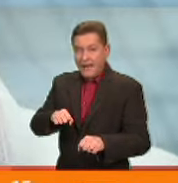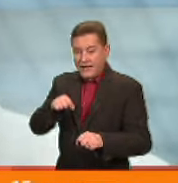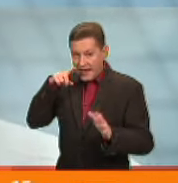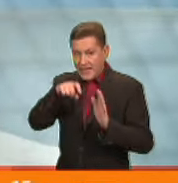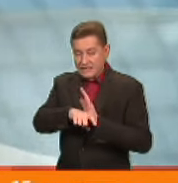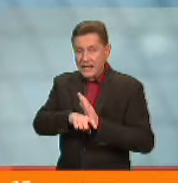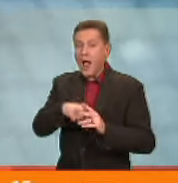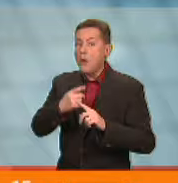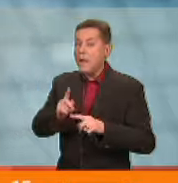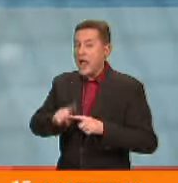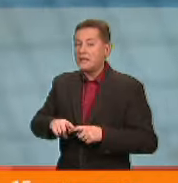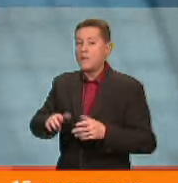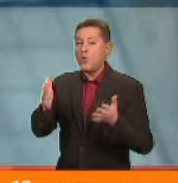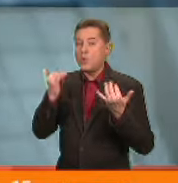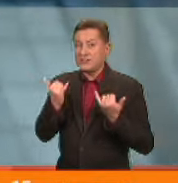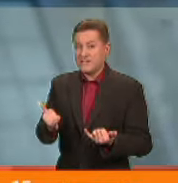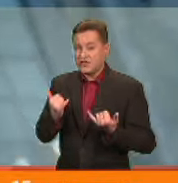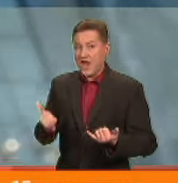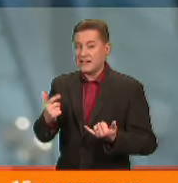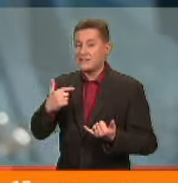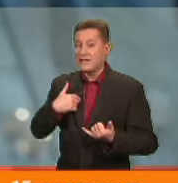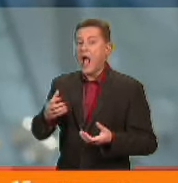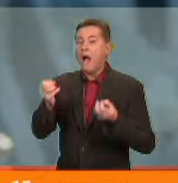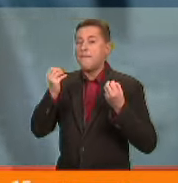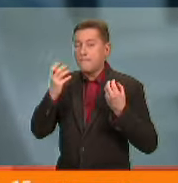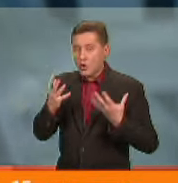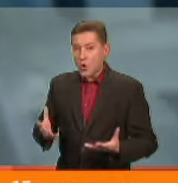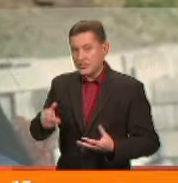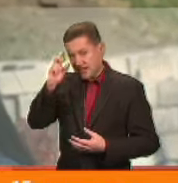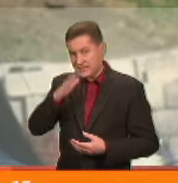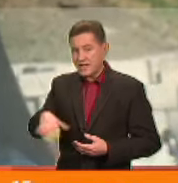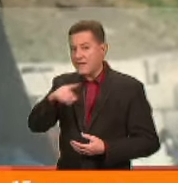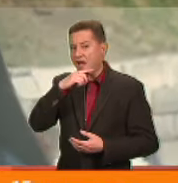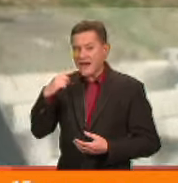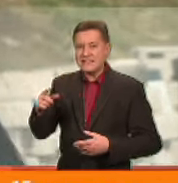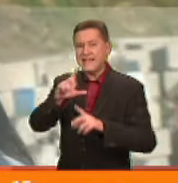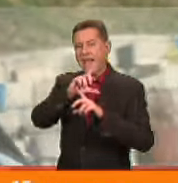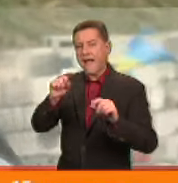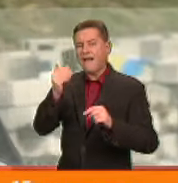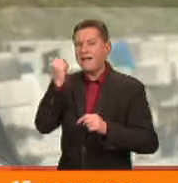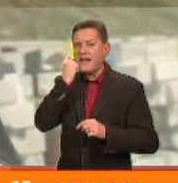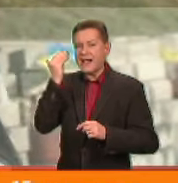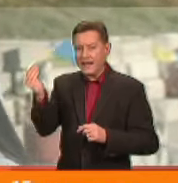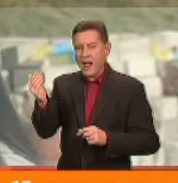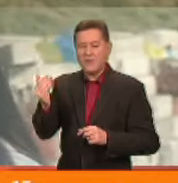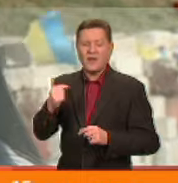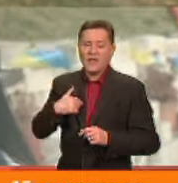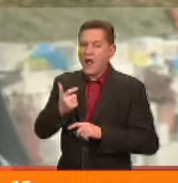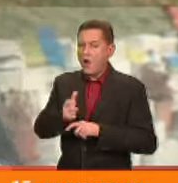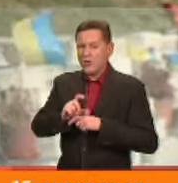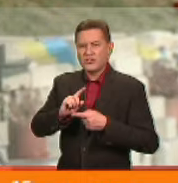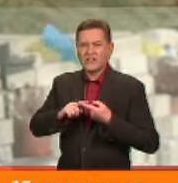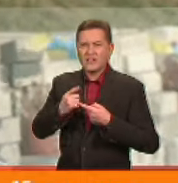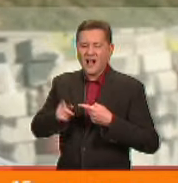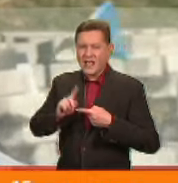Поэтому сейчас я просто вот страна, Россия, Кремль и так далее. Угу. Я сейчас очень к этому не то